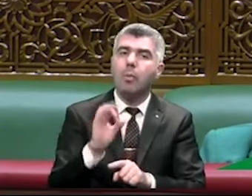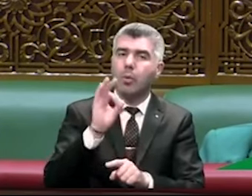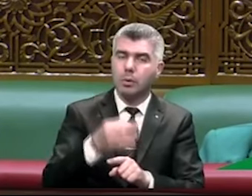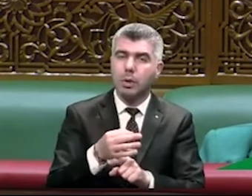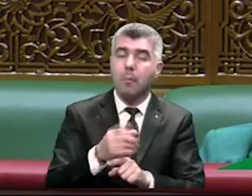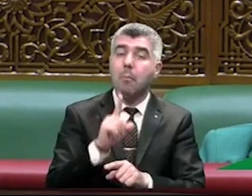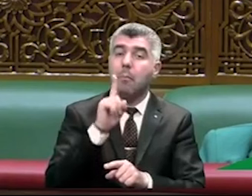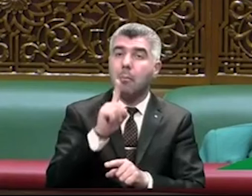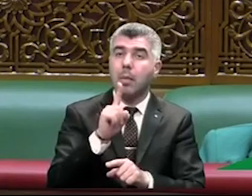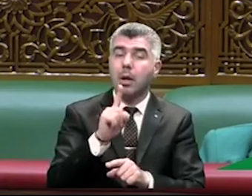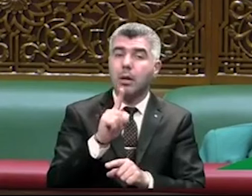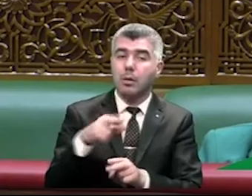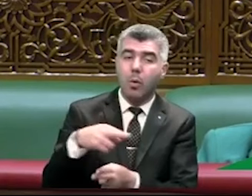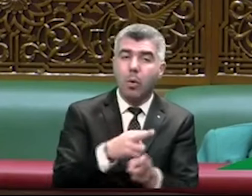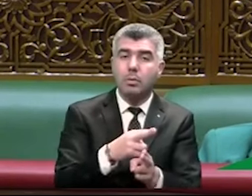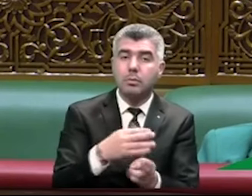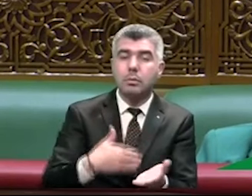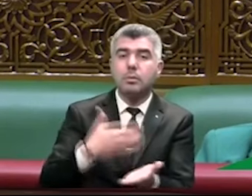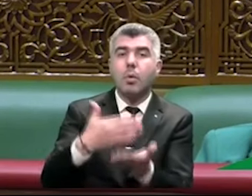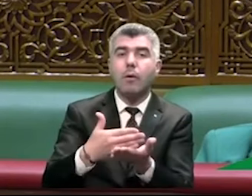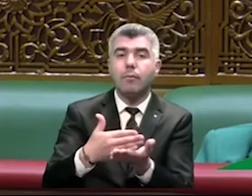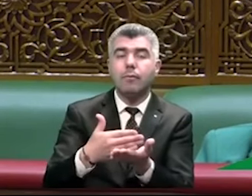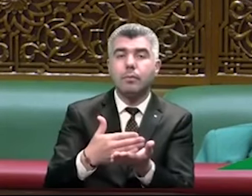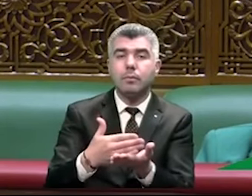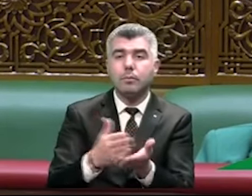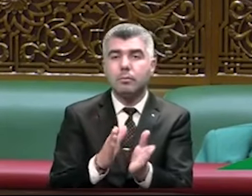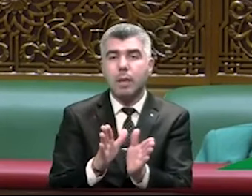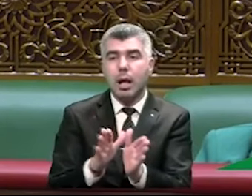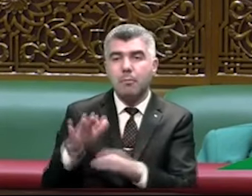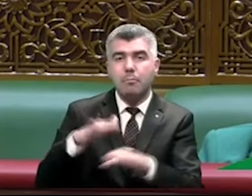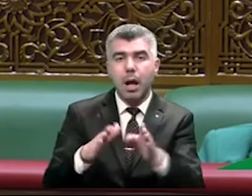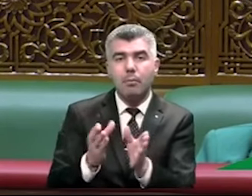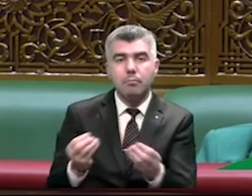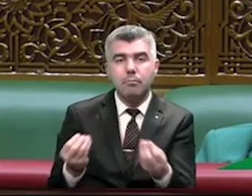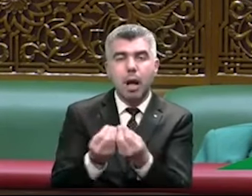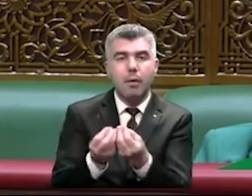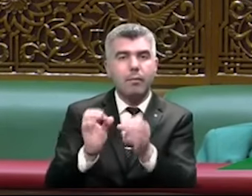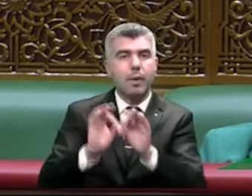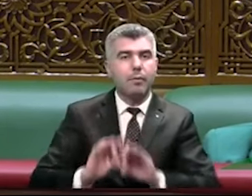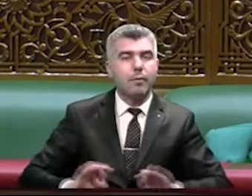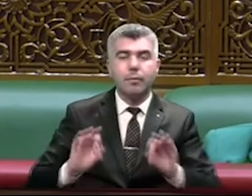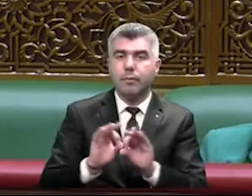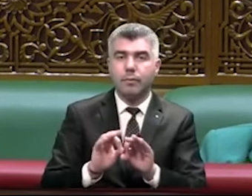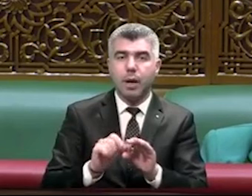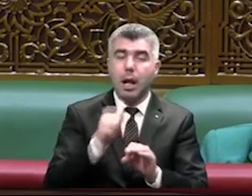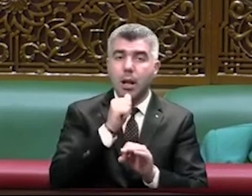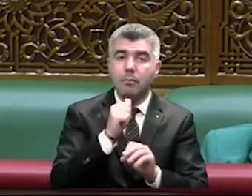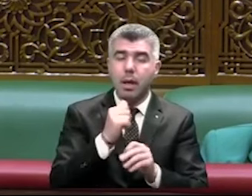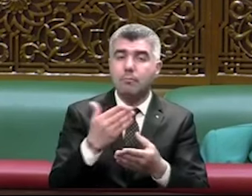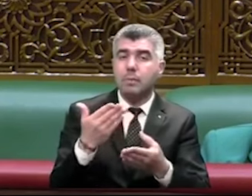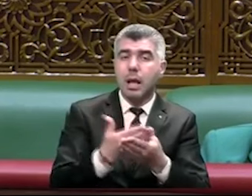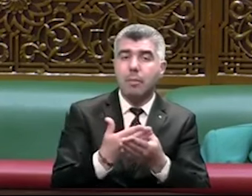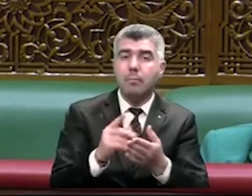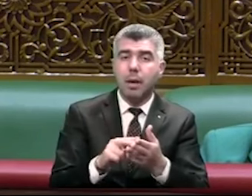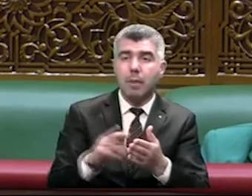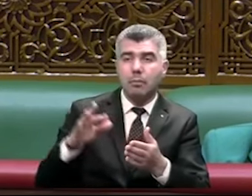ان المصب مغلق نهائيا والنهر منفصل عن البحر مما يؤثر سلبا على جوده المياه ويتسبب في انبعاث